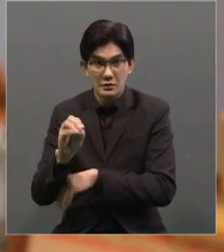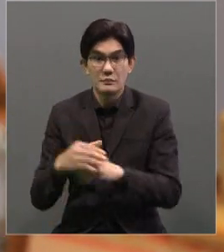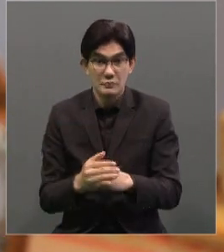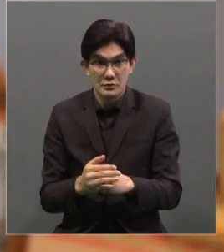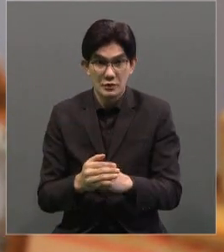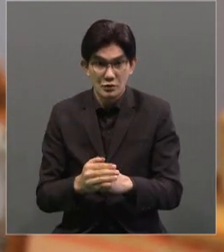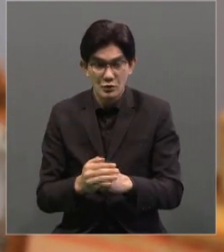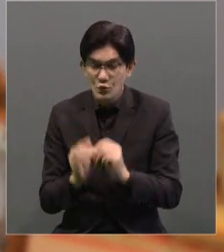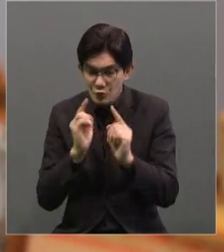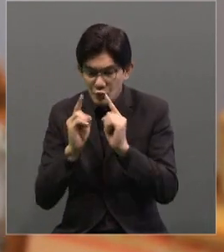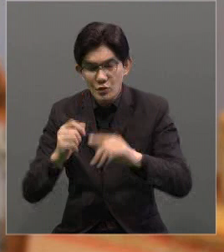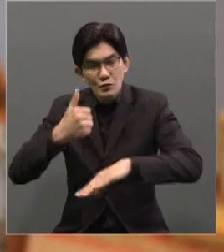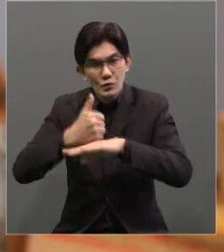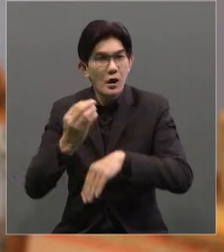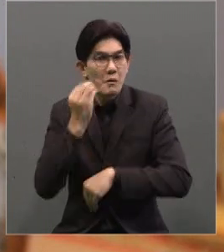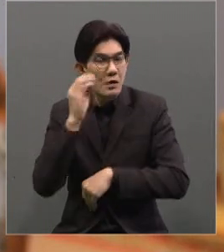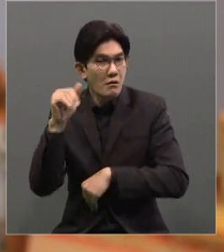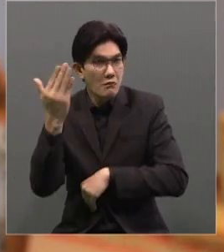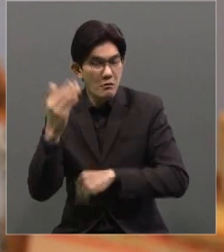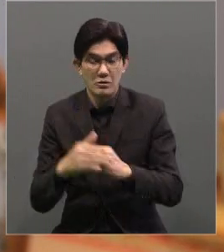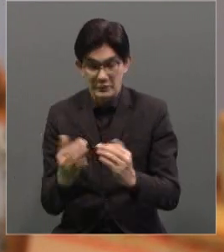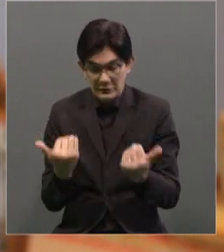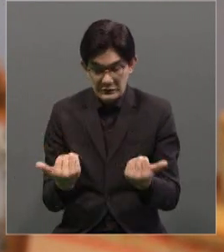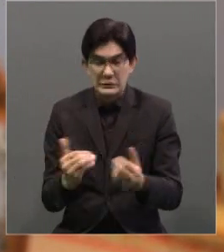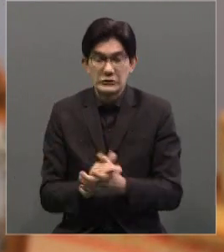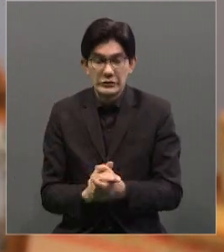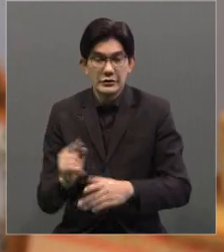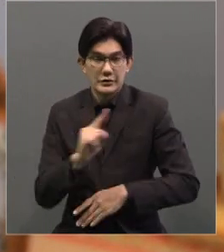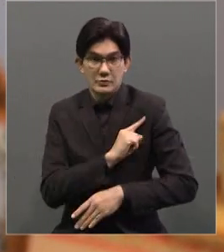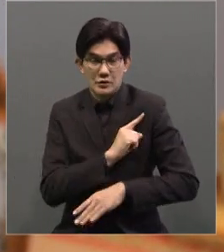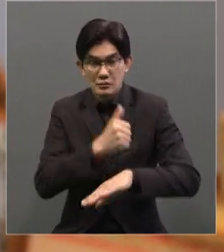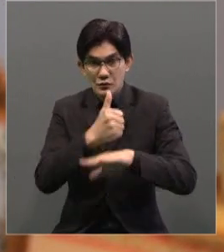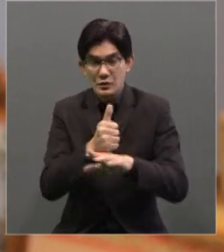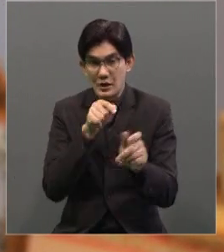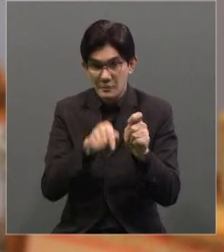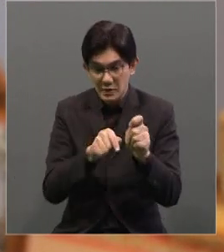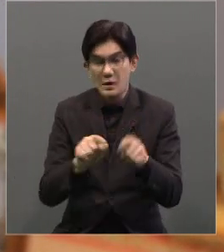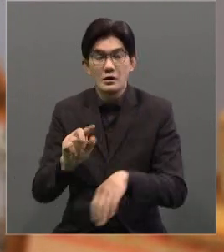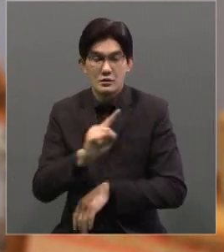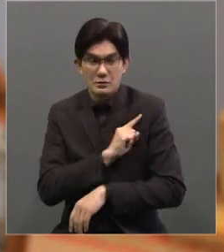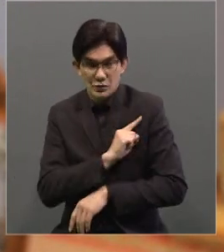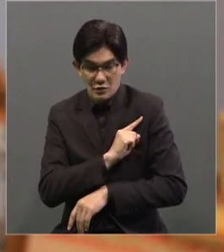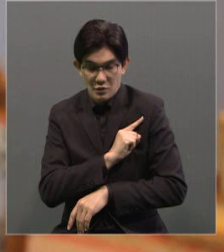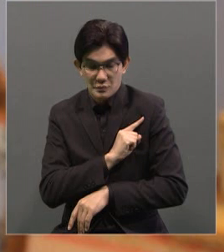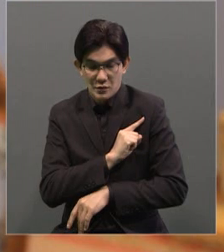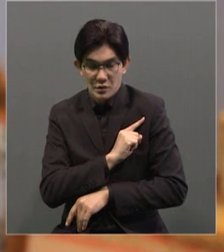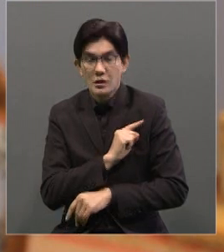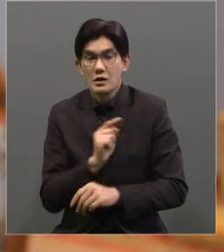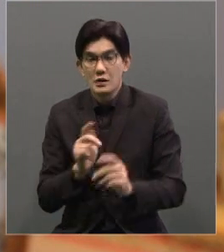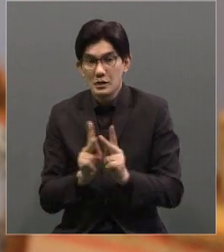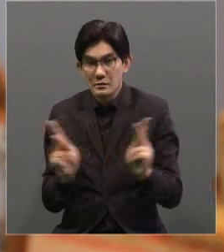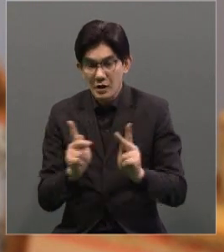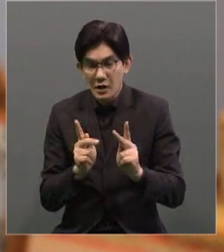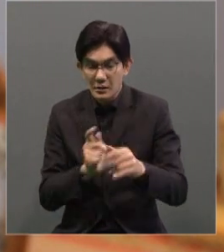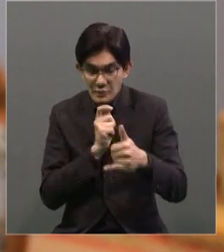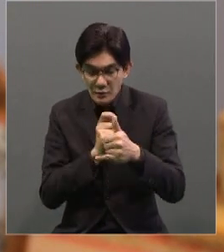ที่ก่อนก็คือกำนันผู้ใหญ่บ้านในรอบนี้ผมก็ได้มอบหมายทางนายอำเภอทั้ง2อำเภอเนี่ยดำเนินการตั้งคณะกรรมการสอบสว